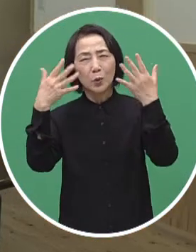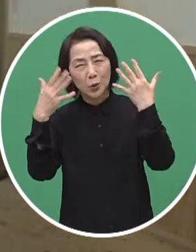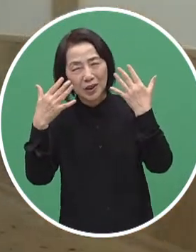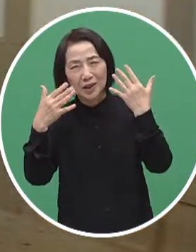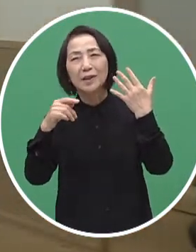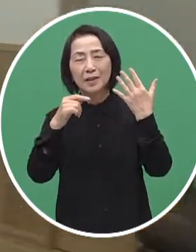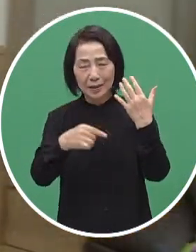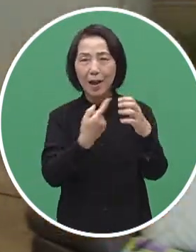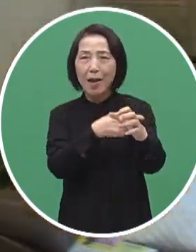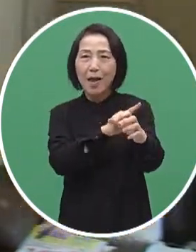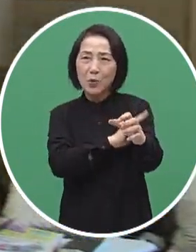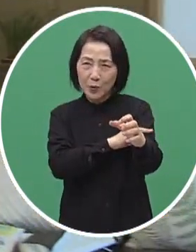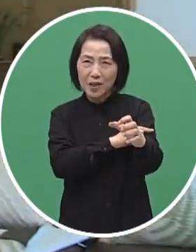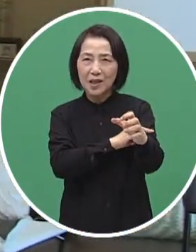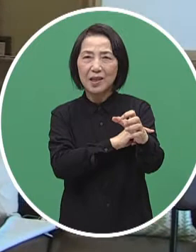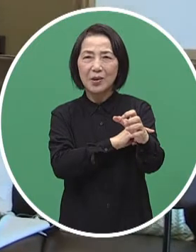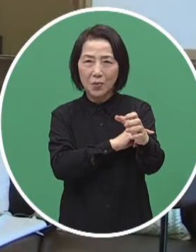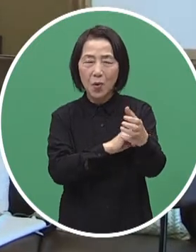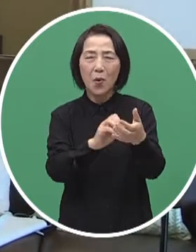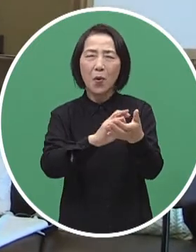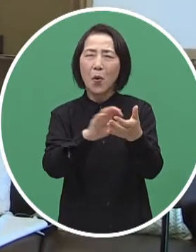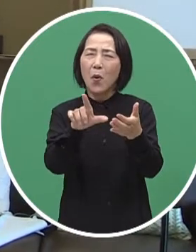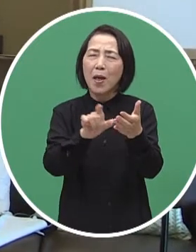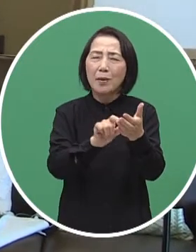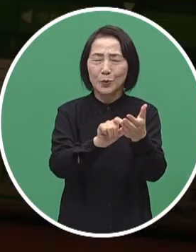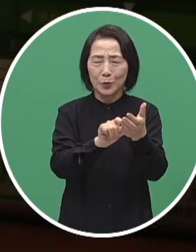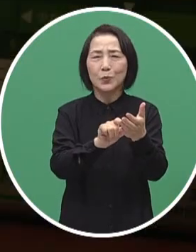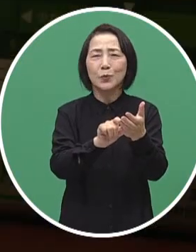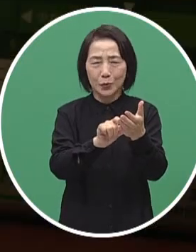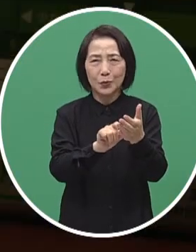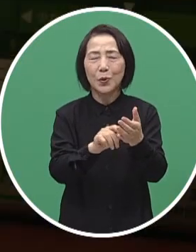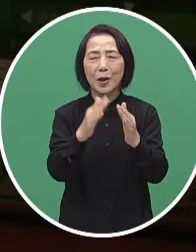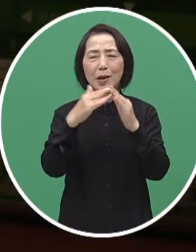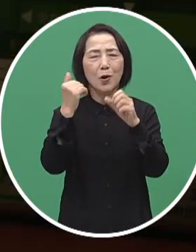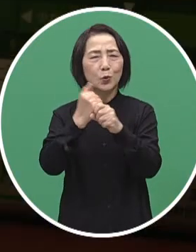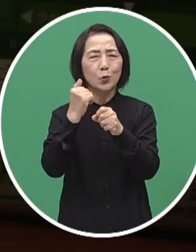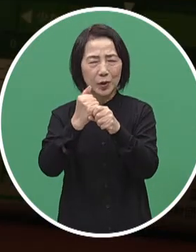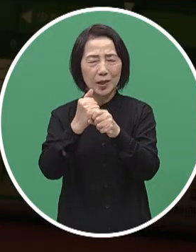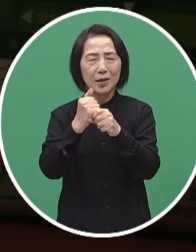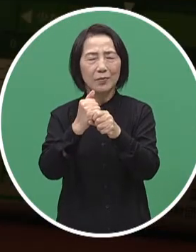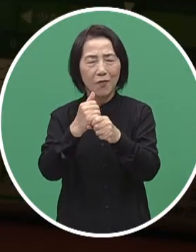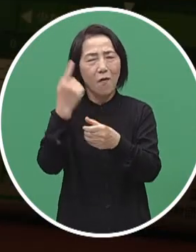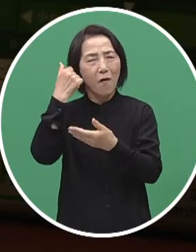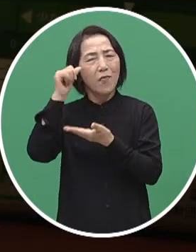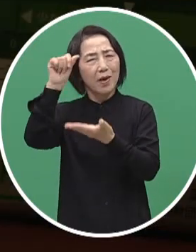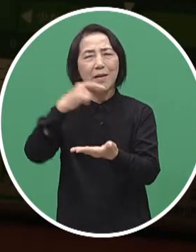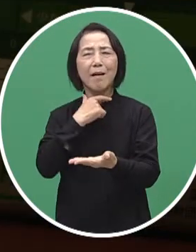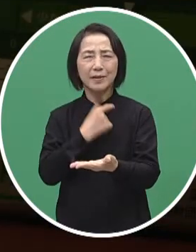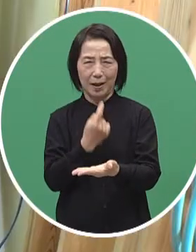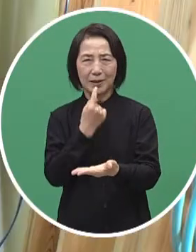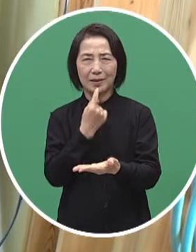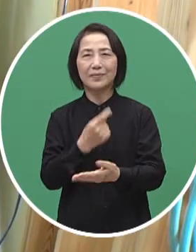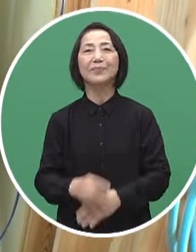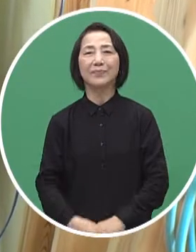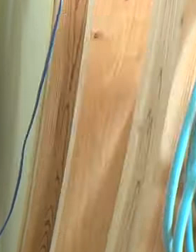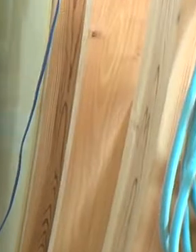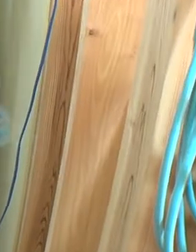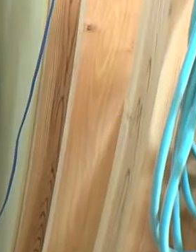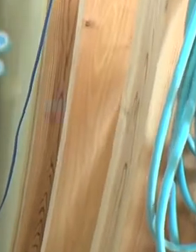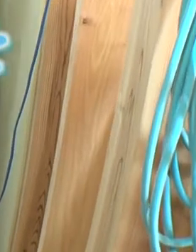エネルギー消費が非常に少ないまあそういう家づくりーを提案していけたらいいなと思っています